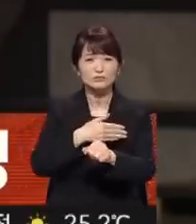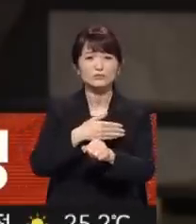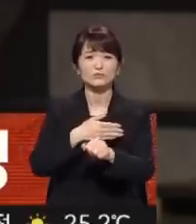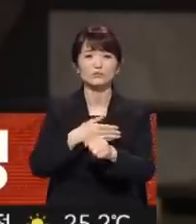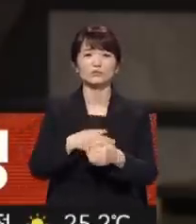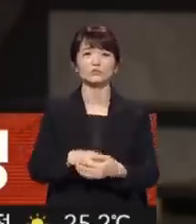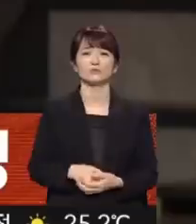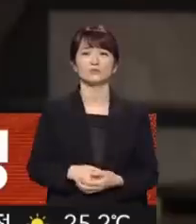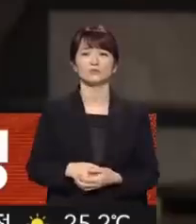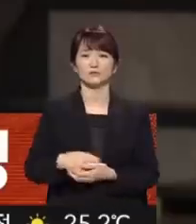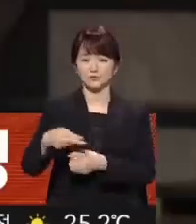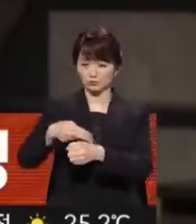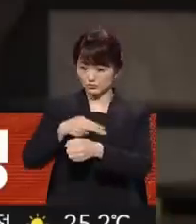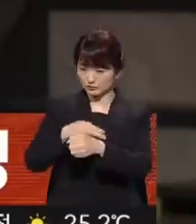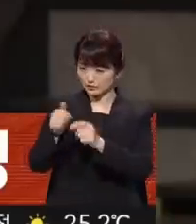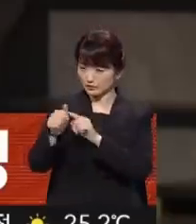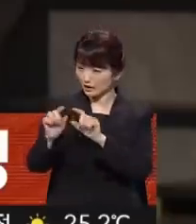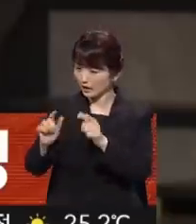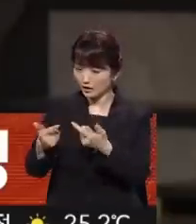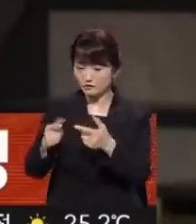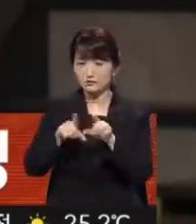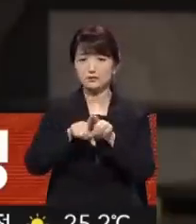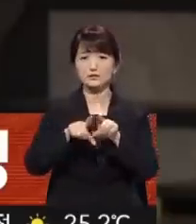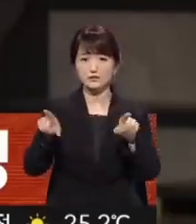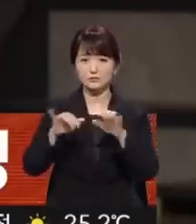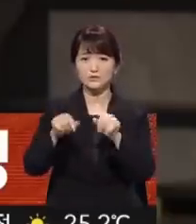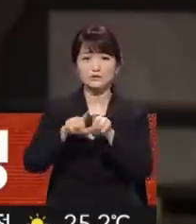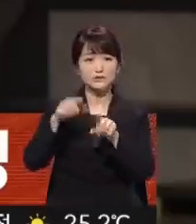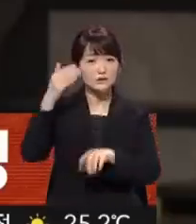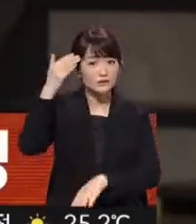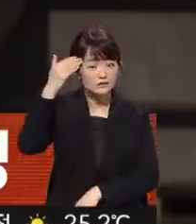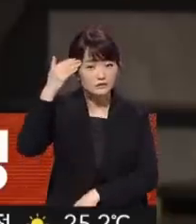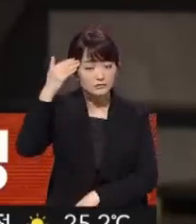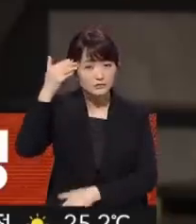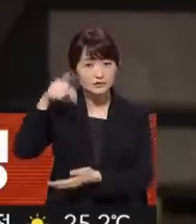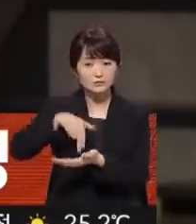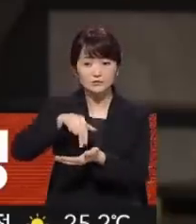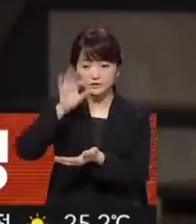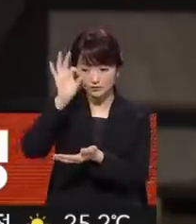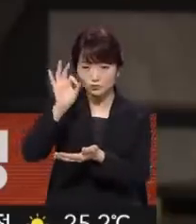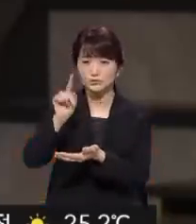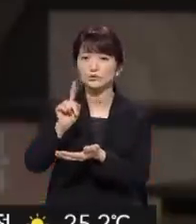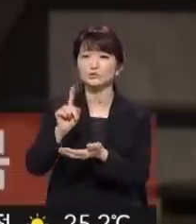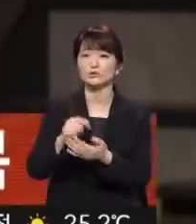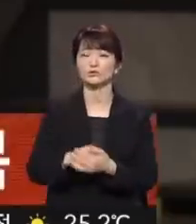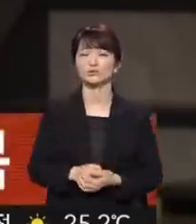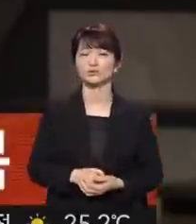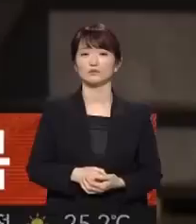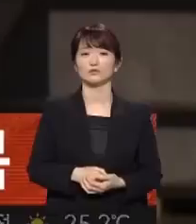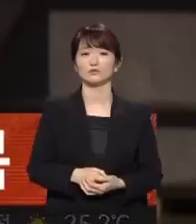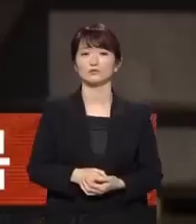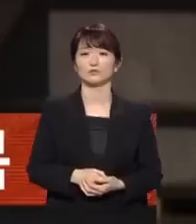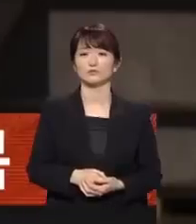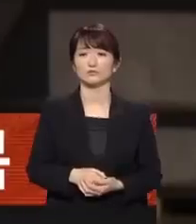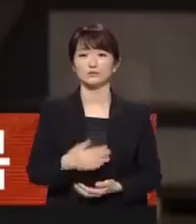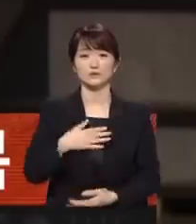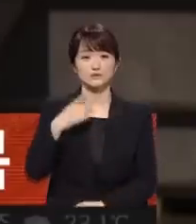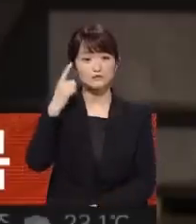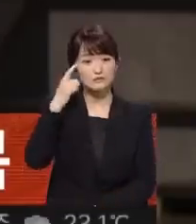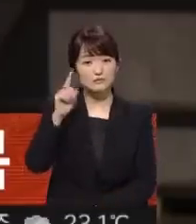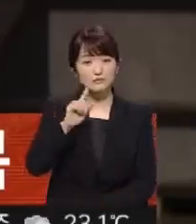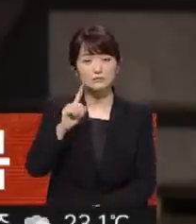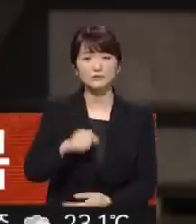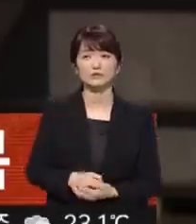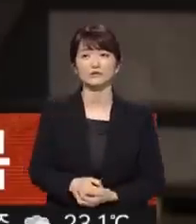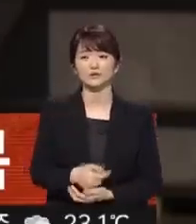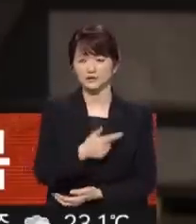것은 의료인이 아니더라도 일반 그 상식적인 측면에서 본다 하더라도 이것은 제가 봤을 때는 이게 그 알려진